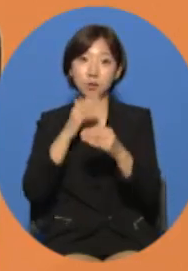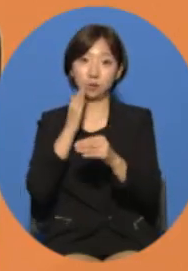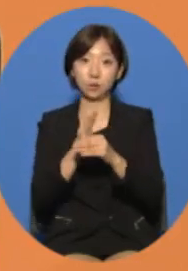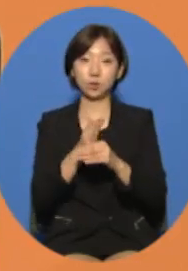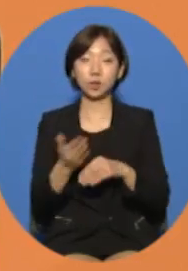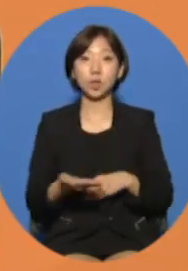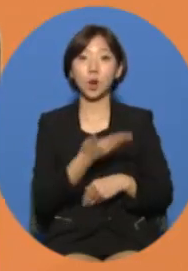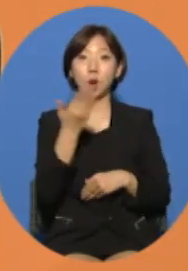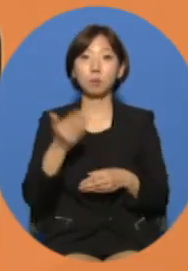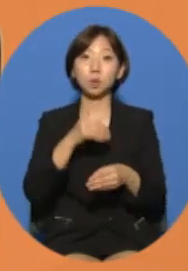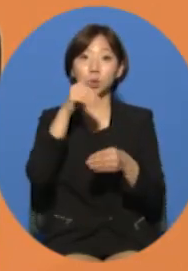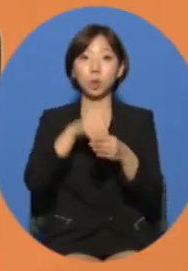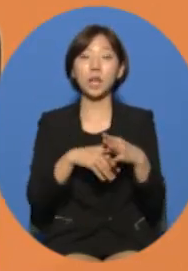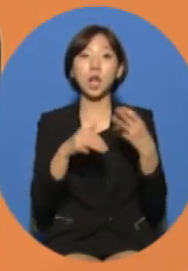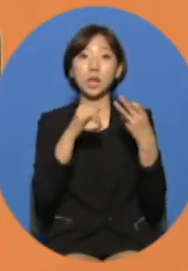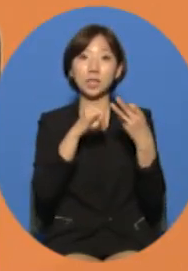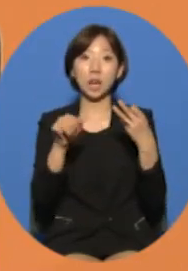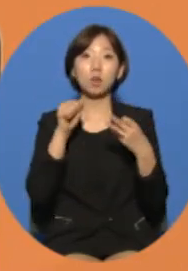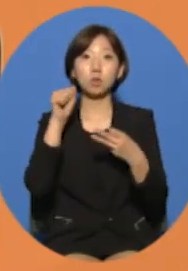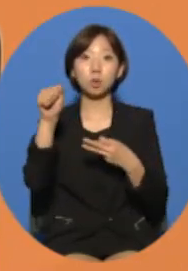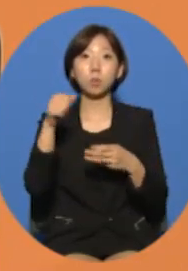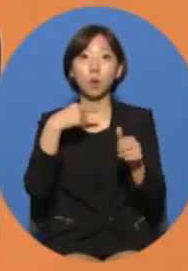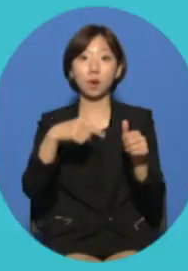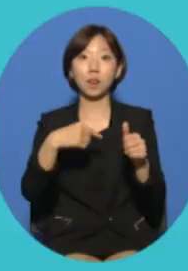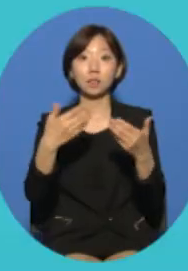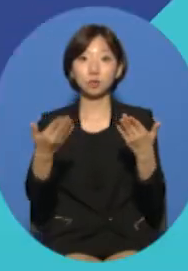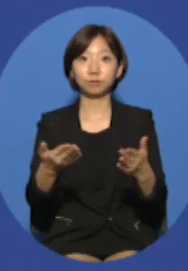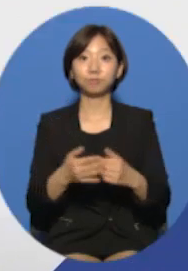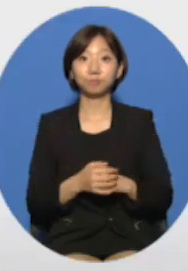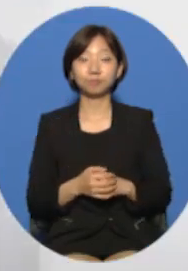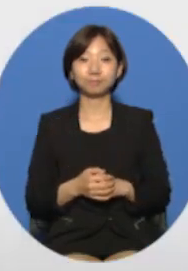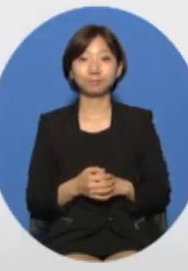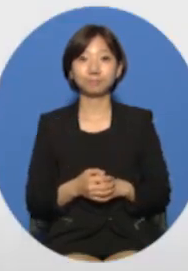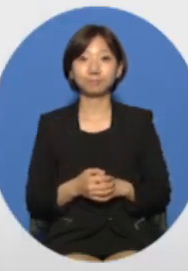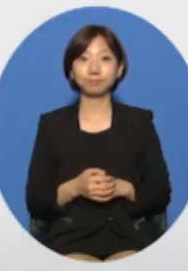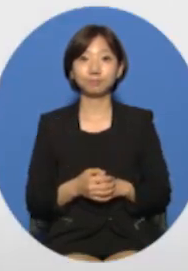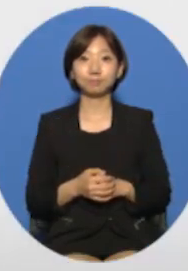투표하실 13명의 후보를 알려드리겠습니다.